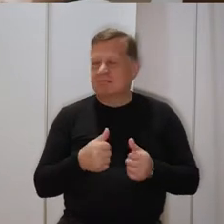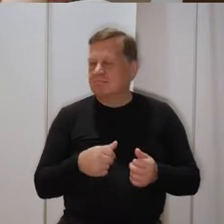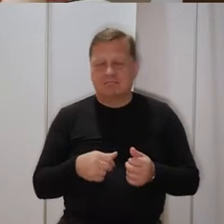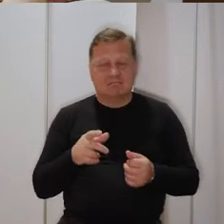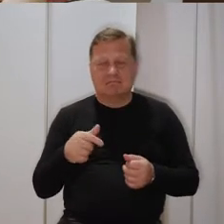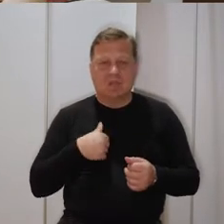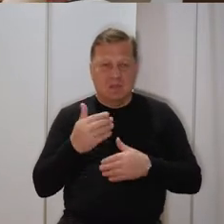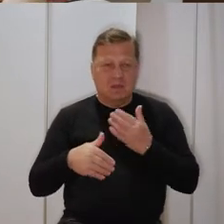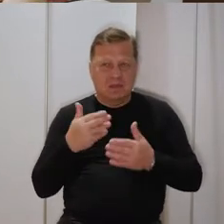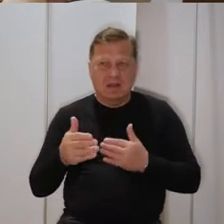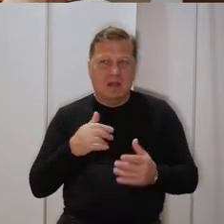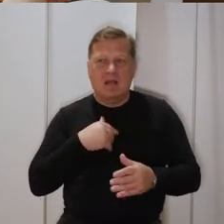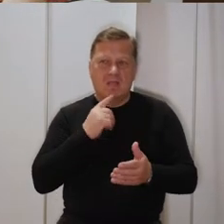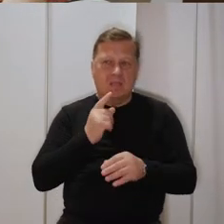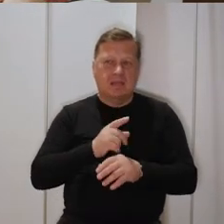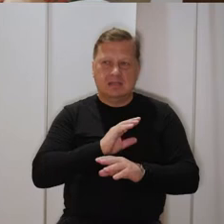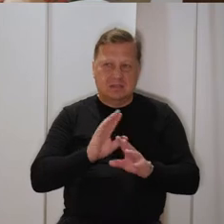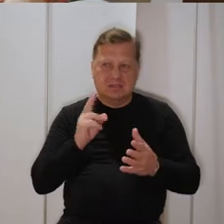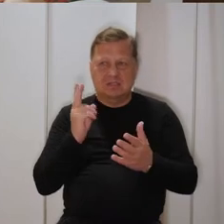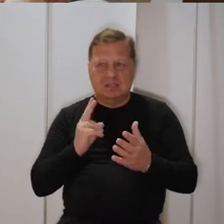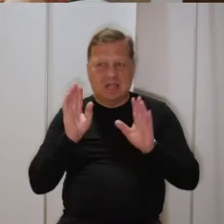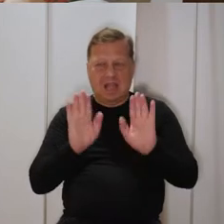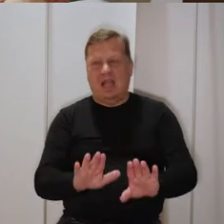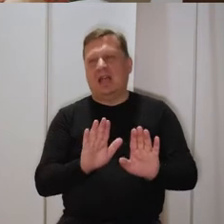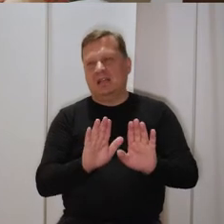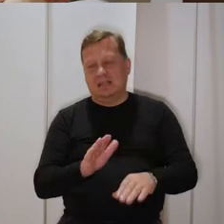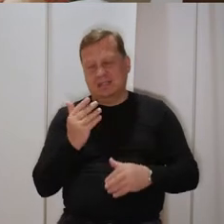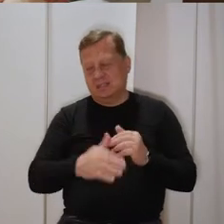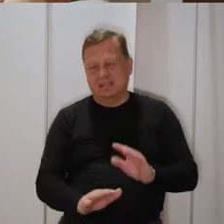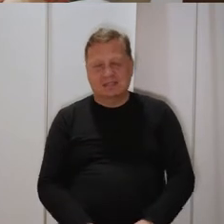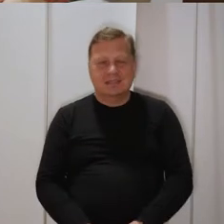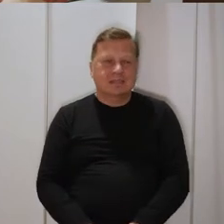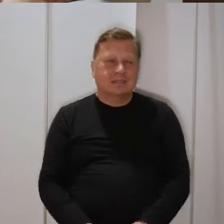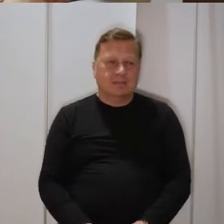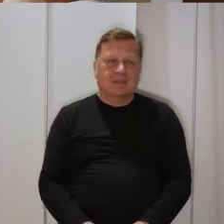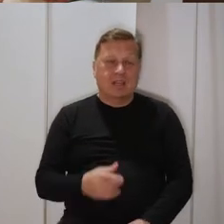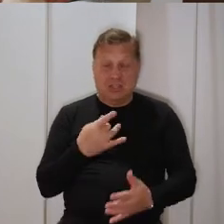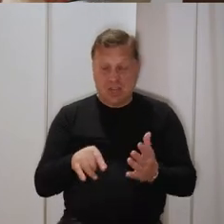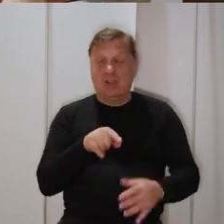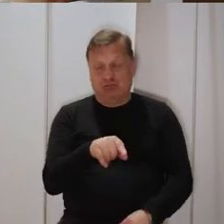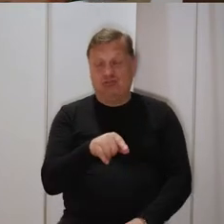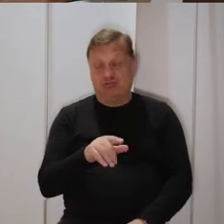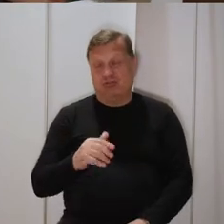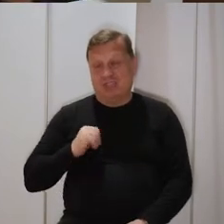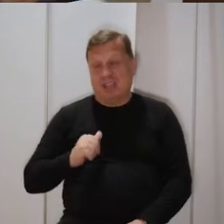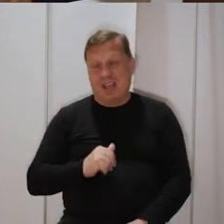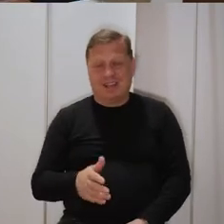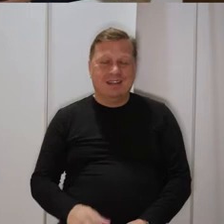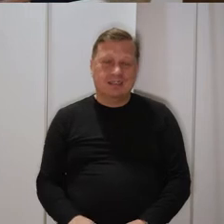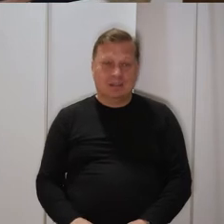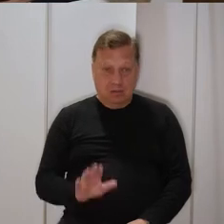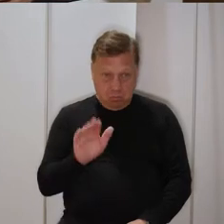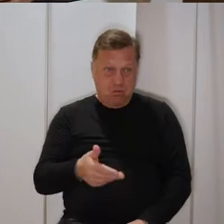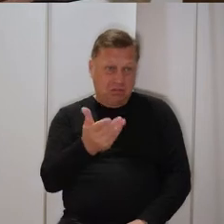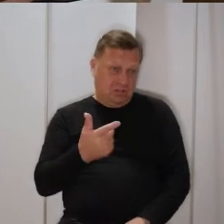potem je sobie dozowałam i w pewnym momencie przestałam. No to jest... Więc jeszcze czekoladki czekają. No to jeszcze masz co